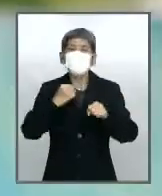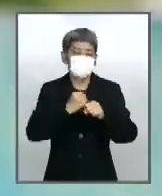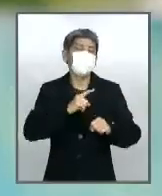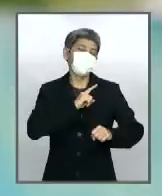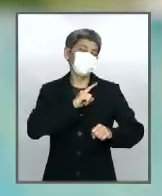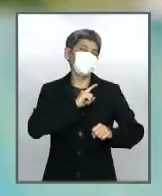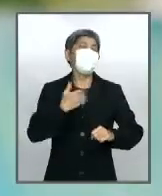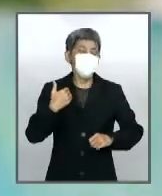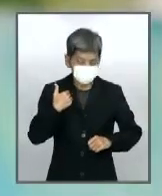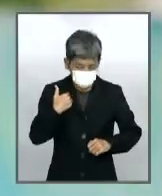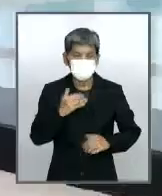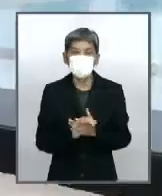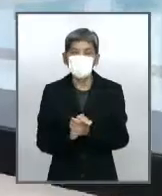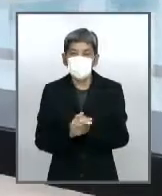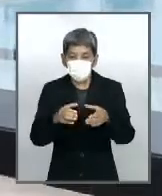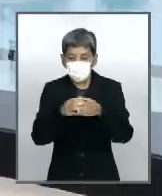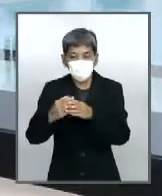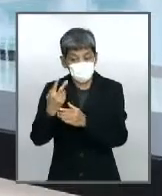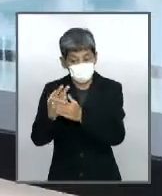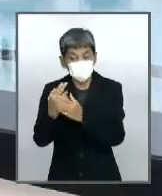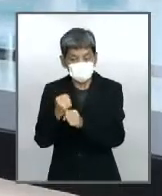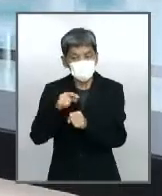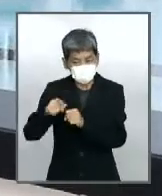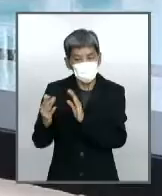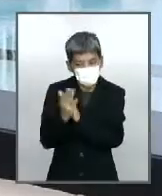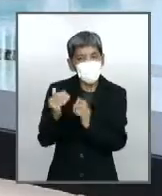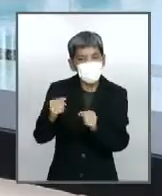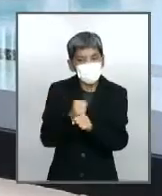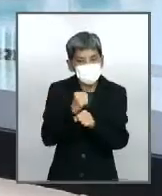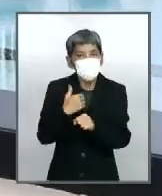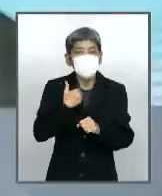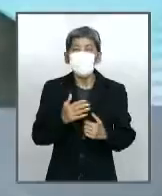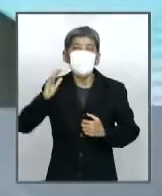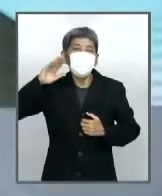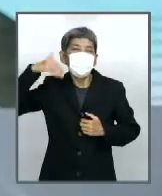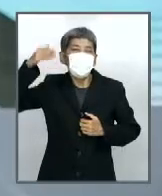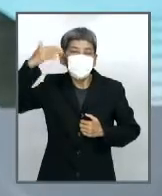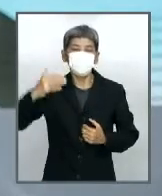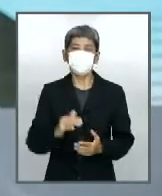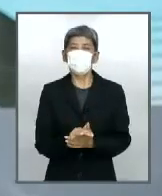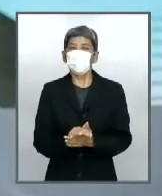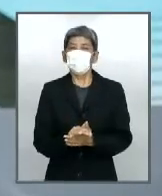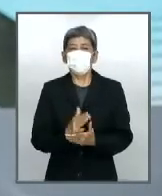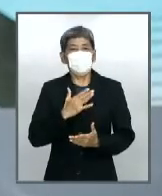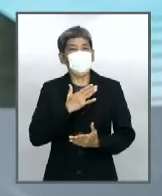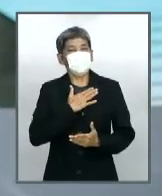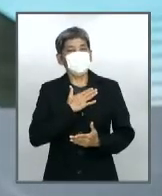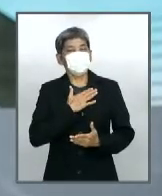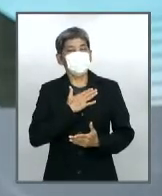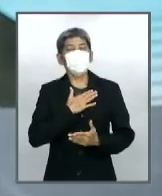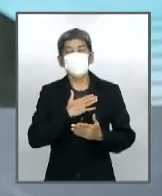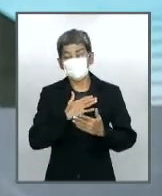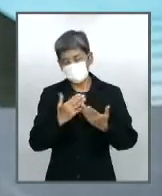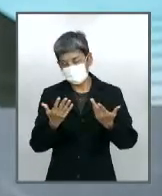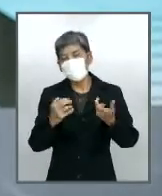นซ์ต่างๆอะค่ะเนื่องจากมีแฟนเป็นคนที่อยู่ในวงการอยู่แล้วด้วยค่ะแล้วก็พอหลังจากที่มายก็